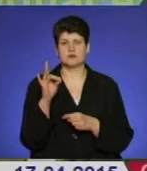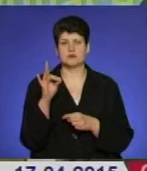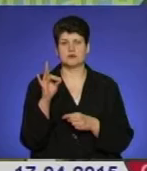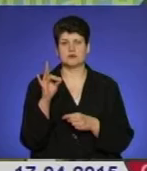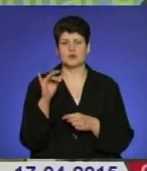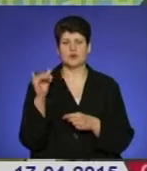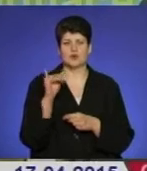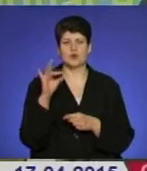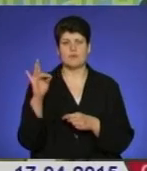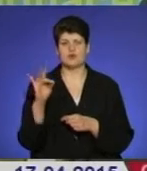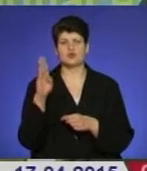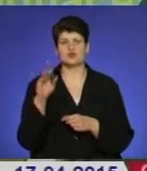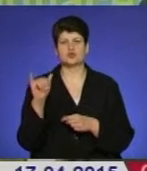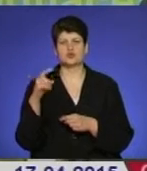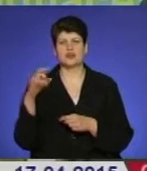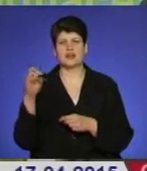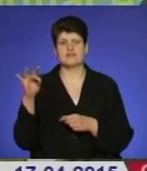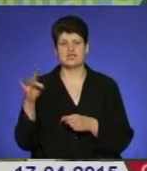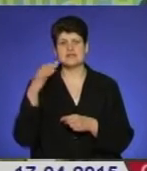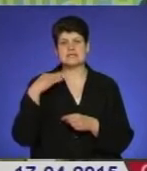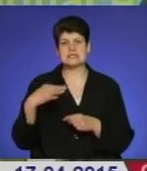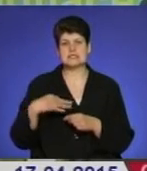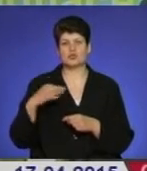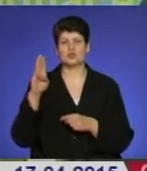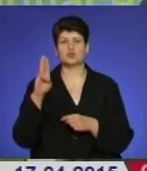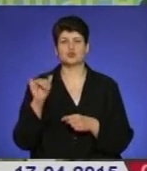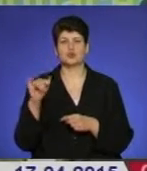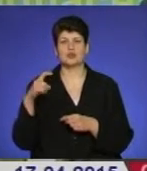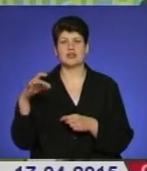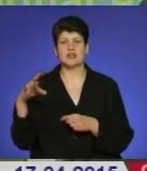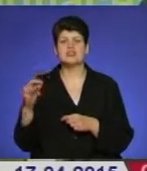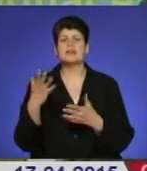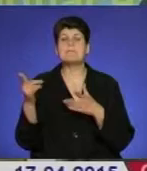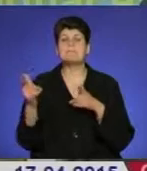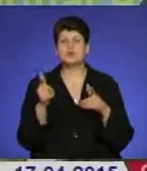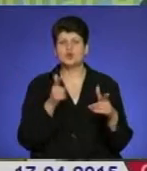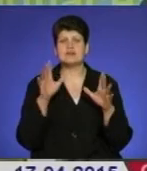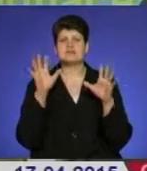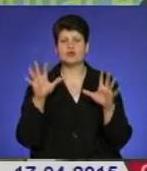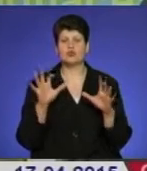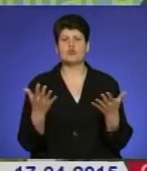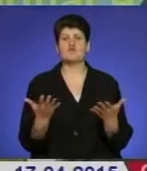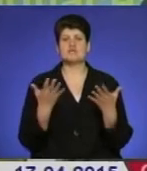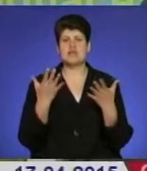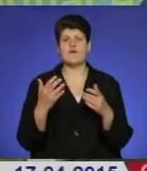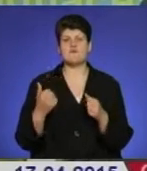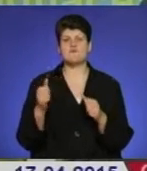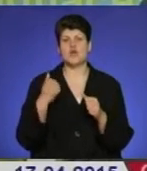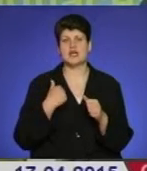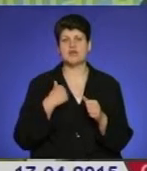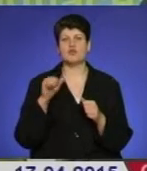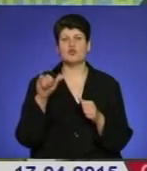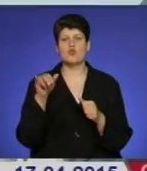Юрію Роману Шухевичу, сину легендарного Шухевича, який особисто підготував закон про визнання вояків УПА на